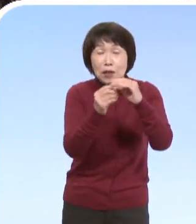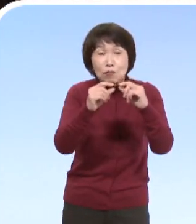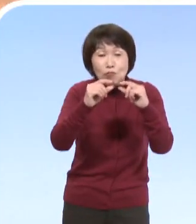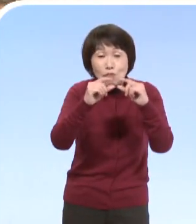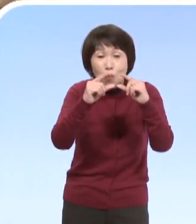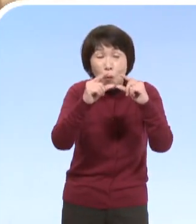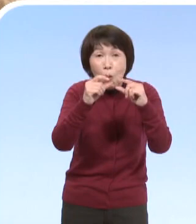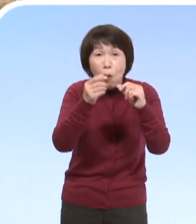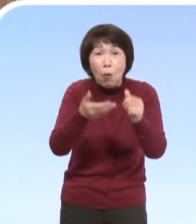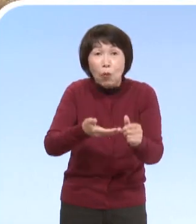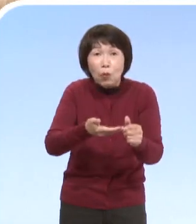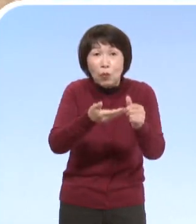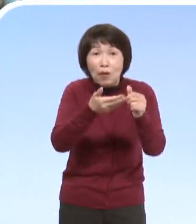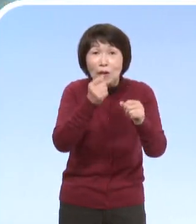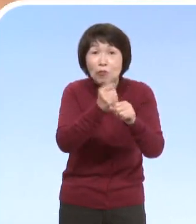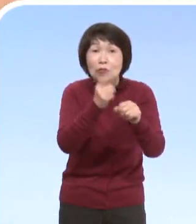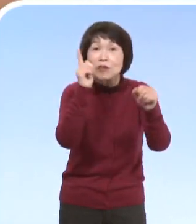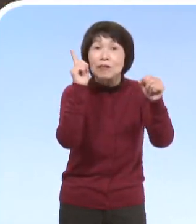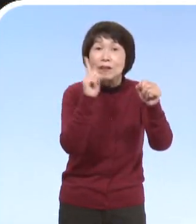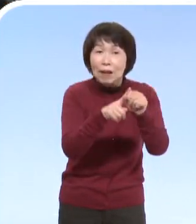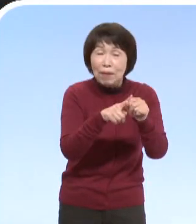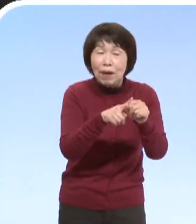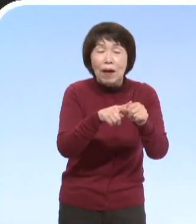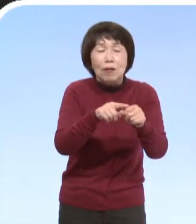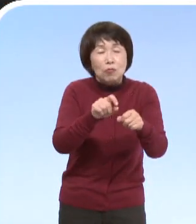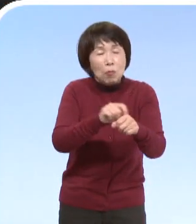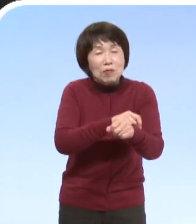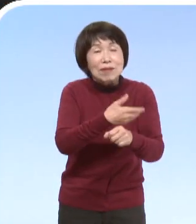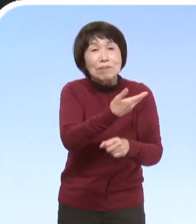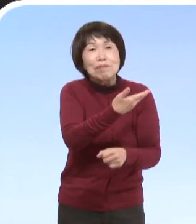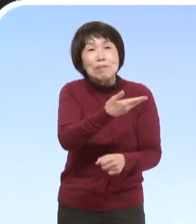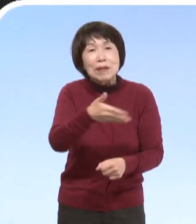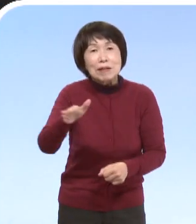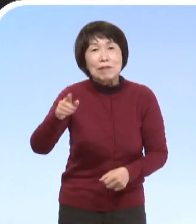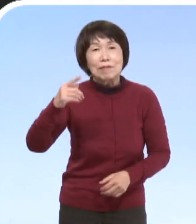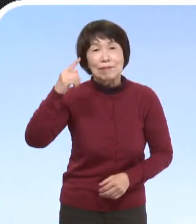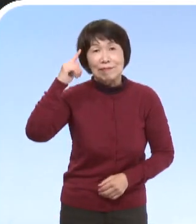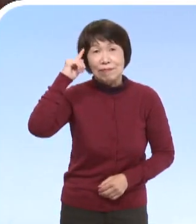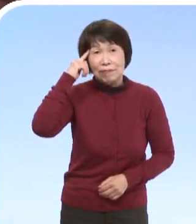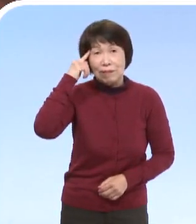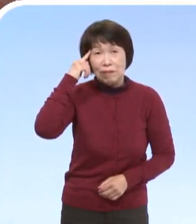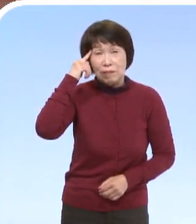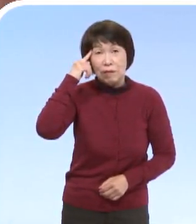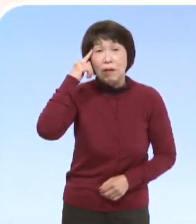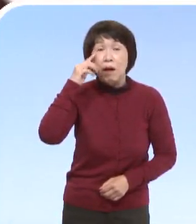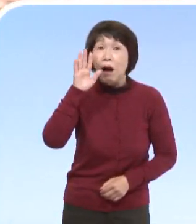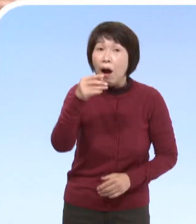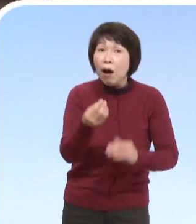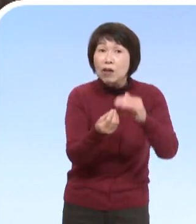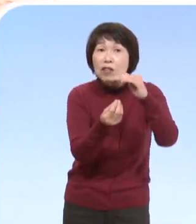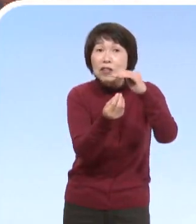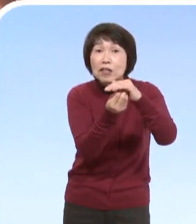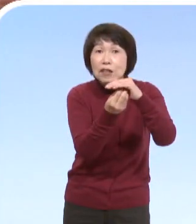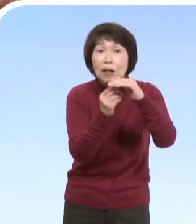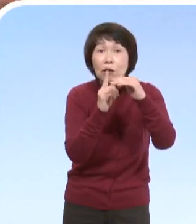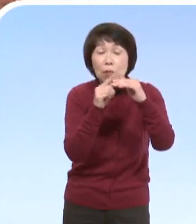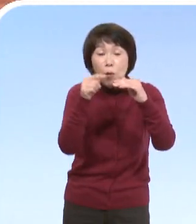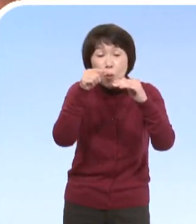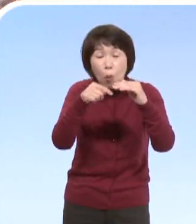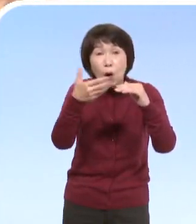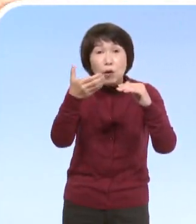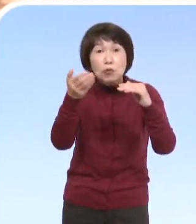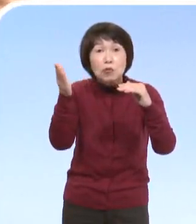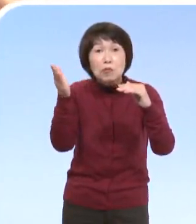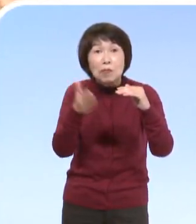山さんにはこだわりがあるそうで、 水にはすごくこだわってます。椎茸って全体の 90% ぐらいが